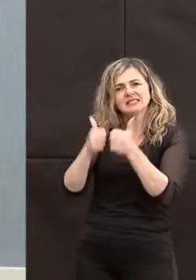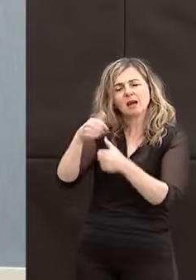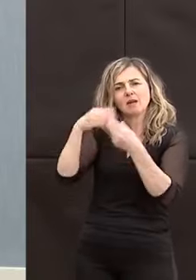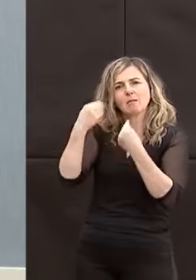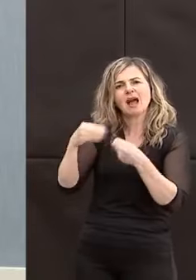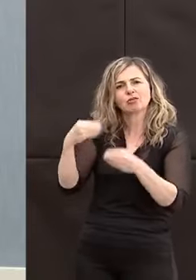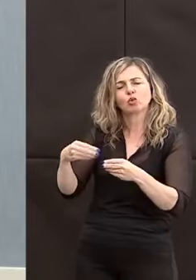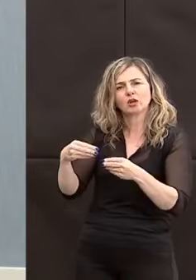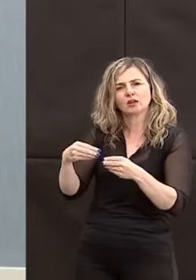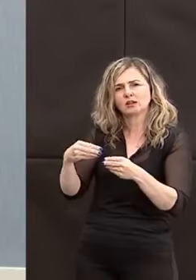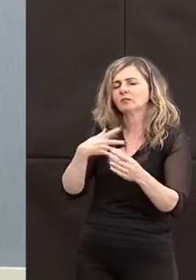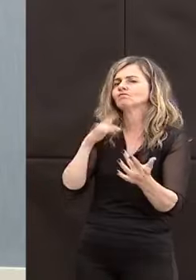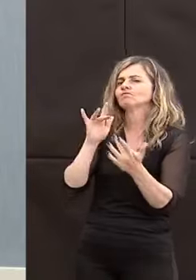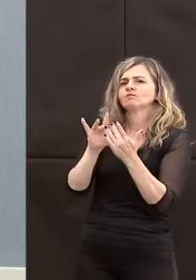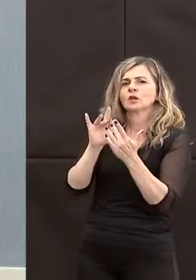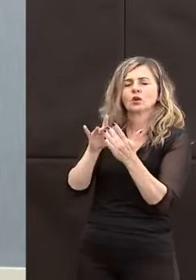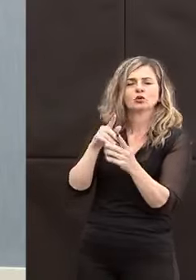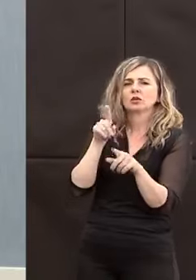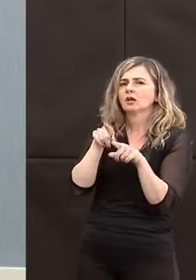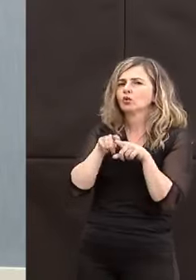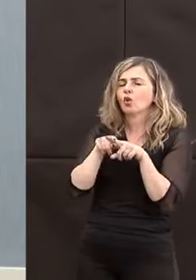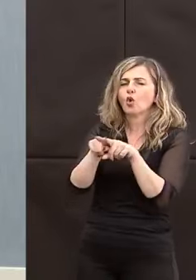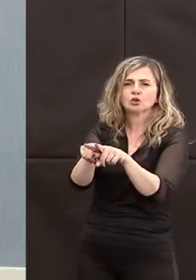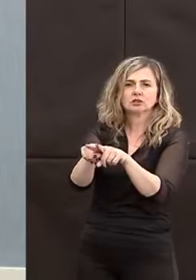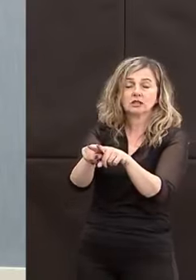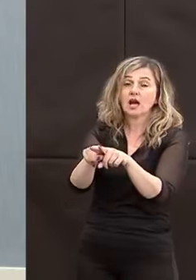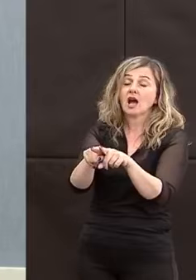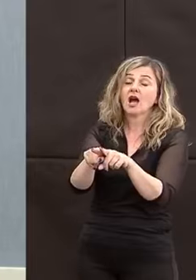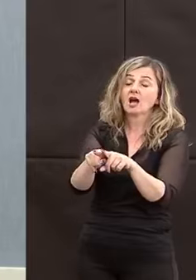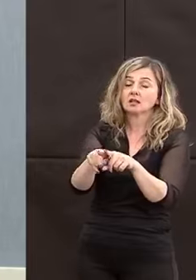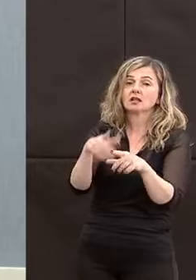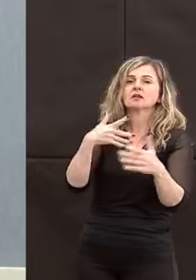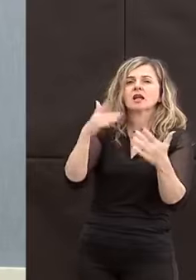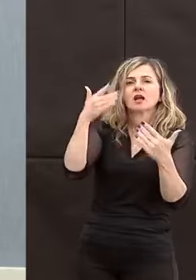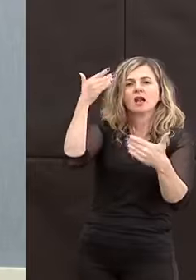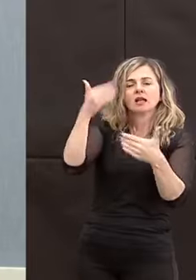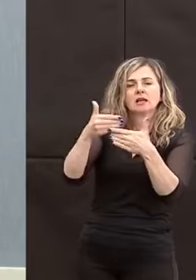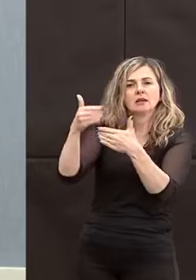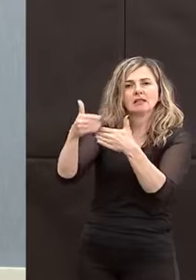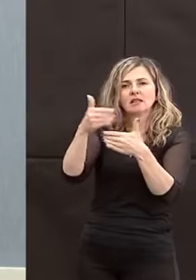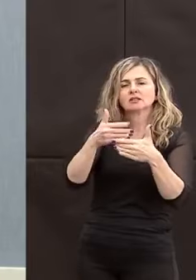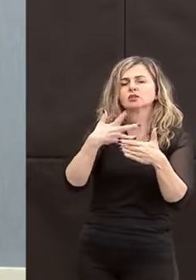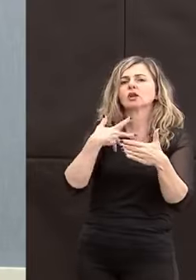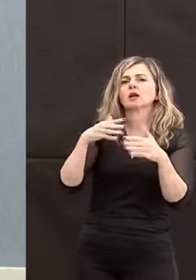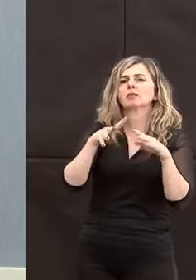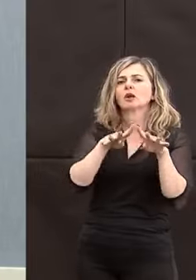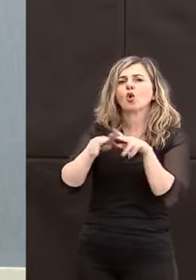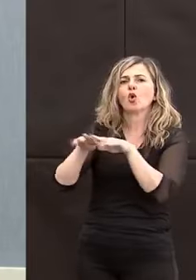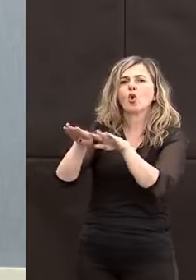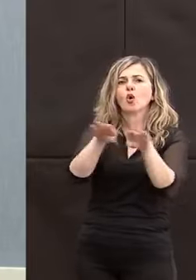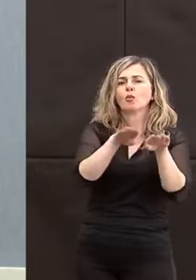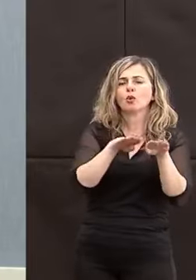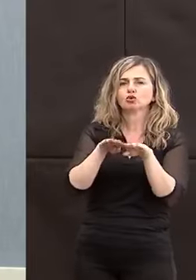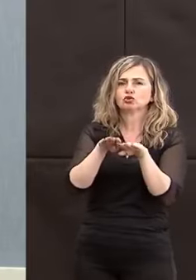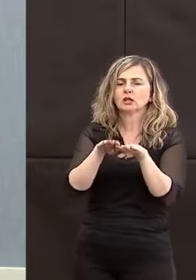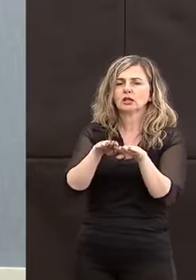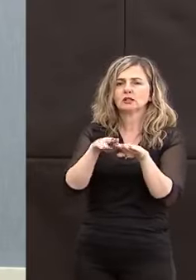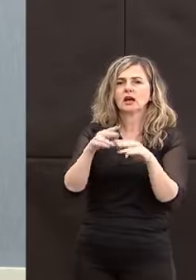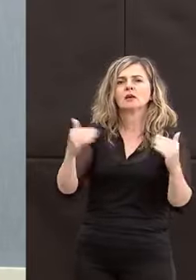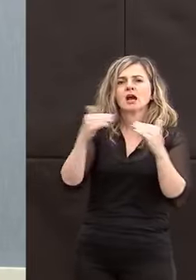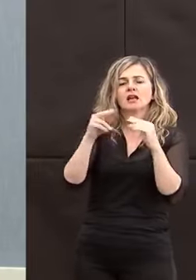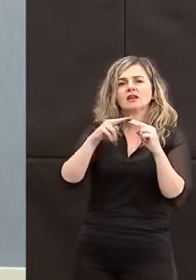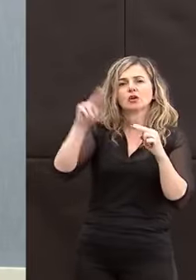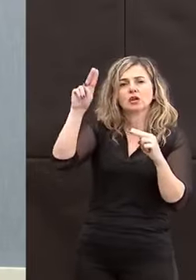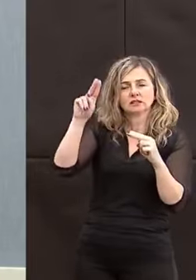costante ovviamente con quelle che sono anche le indicazioni per una questione di omogeneità del sistema anche sulle indicazioni nazionali